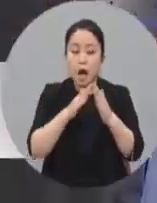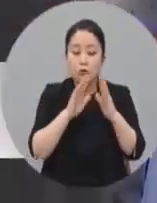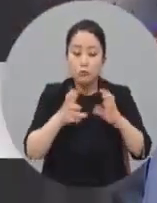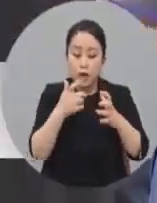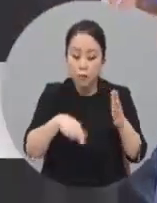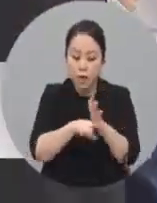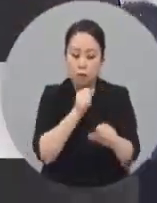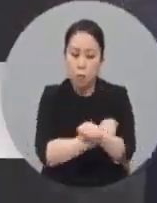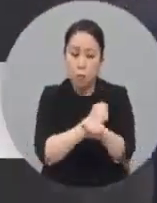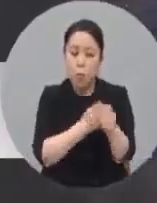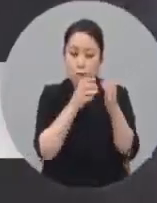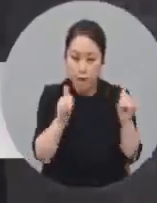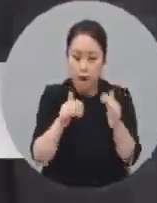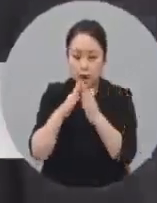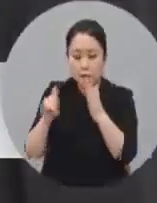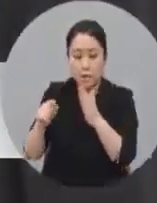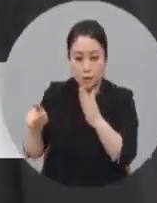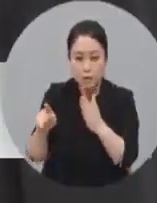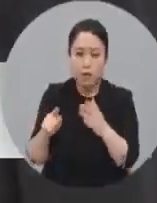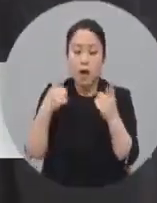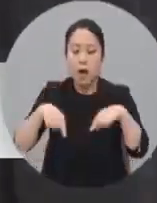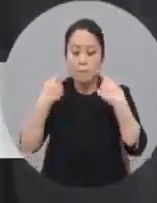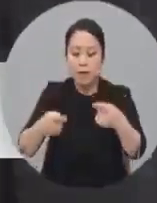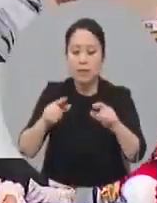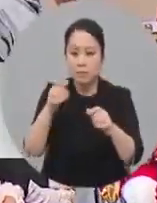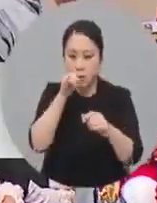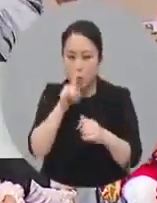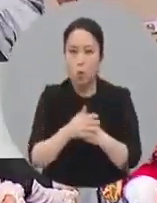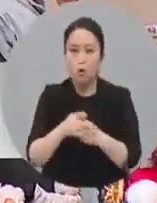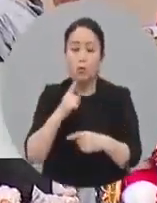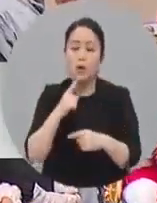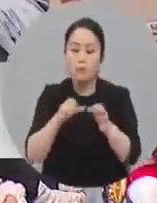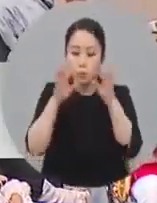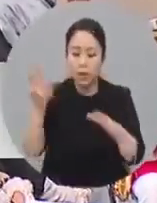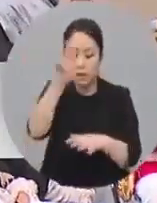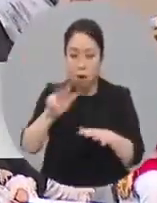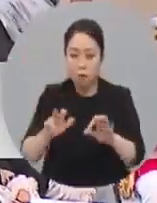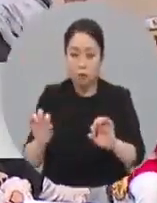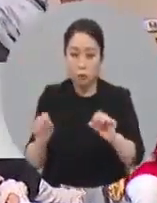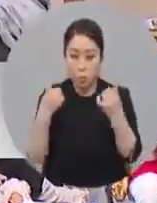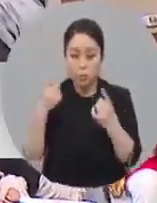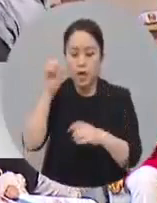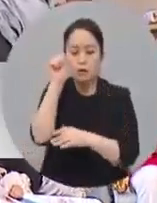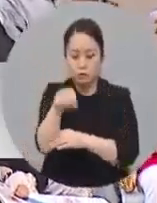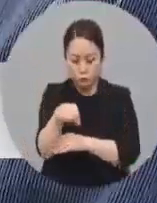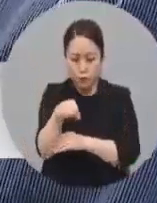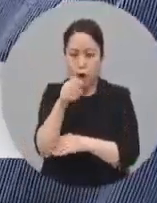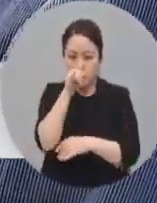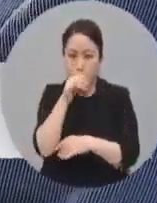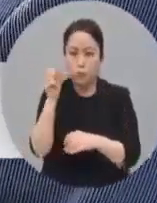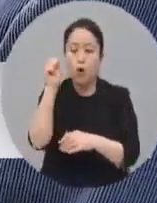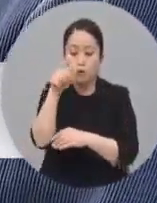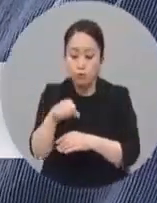명이 참석하며 오전 10시 정각 사이렌 소리와 함께 1분 동안 전국 동시 추모 묵념을 시작으로 추모